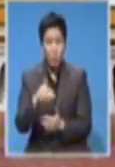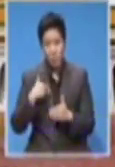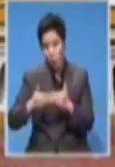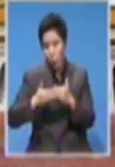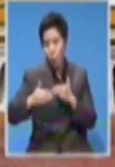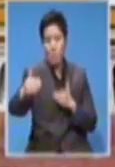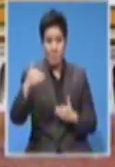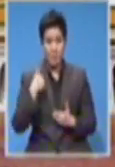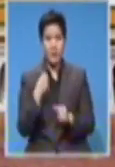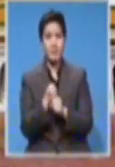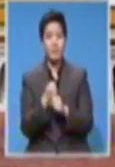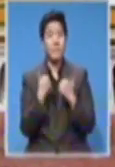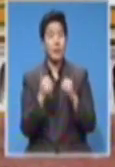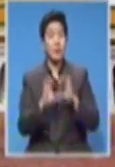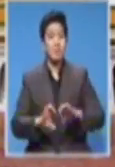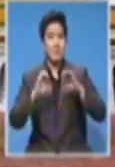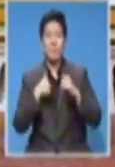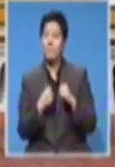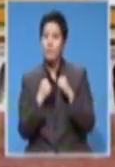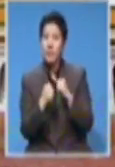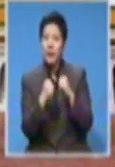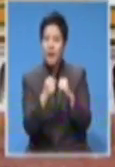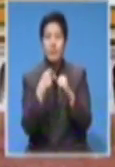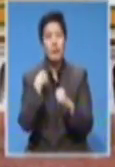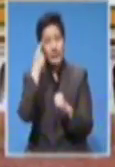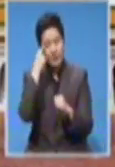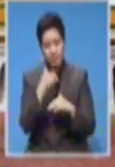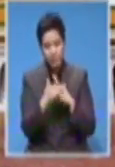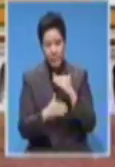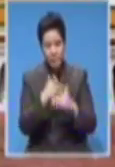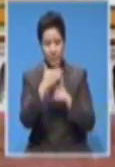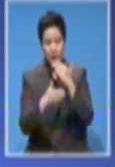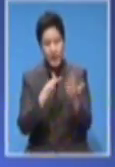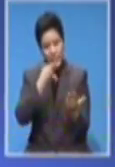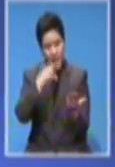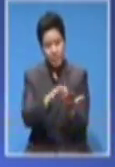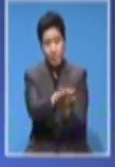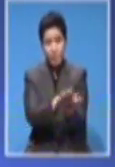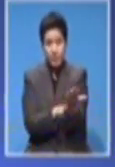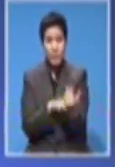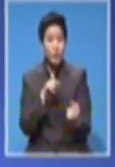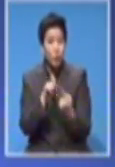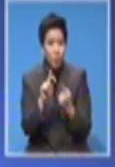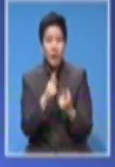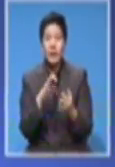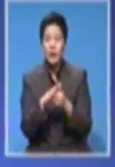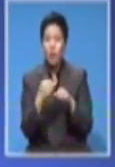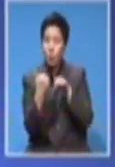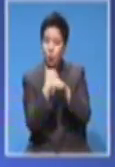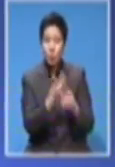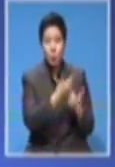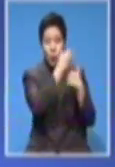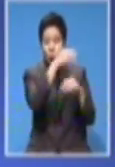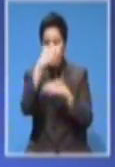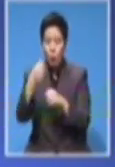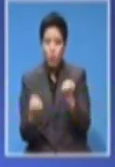ครับภาครัฐก็จะพยายามอย่างเต็มที่นะครับในการที่จะพัฒนาขีดความสามารถของประเทศทั้งเรื่องของโลจิสติกการขนส่งคมน